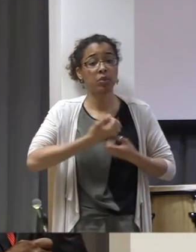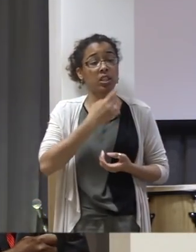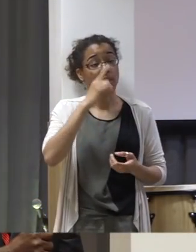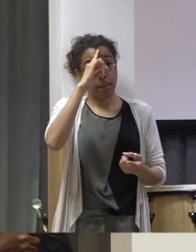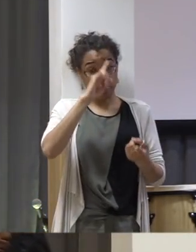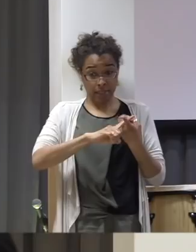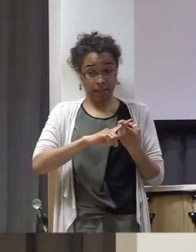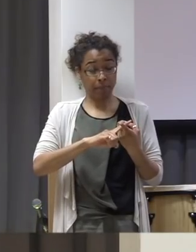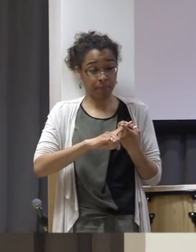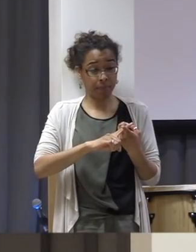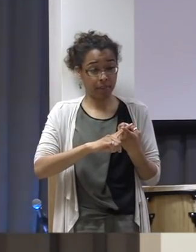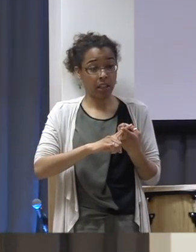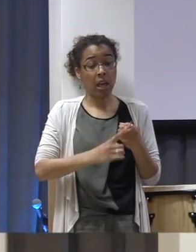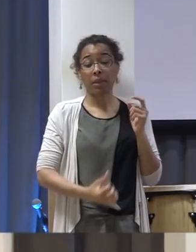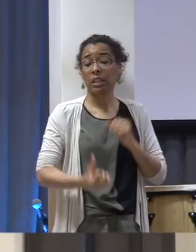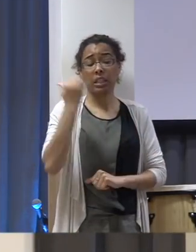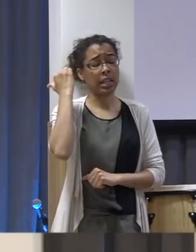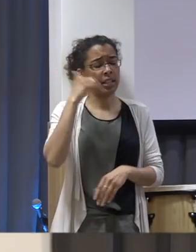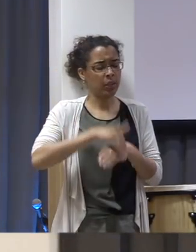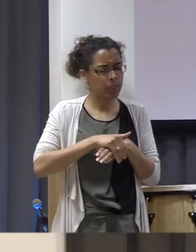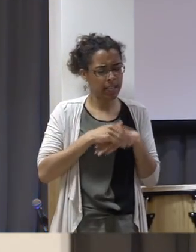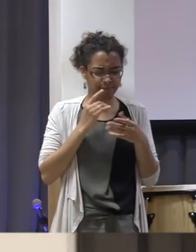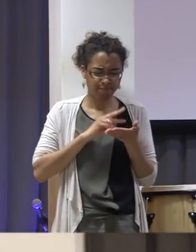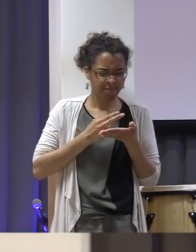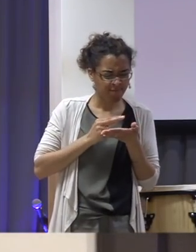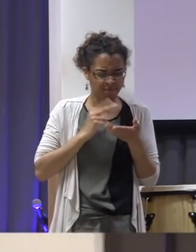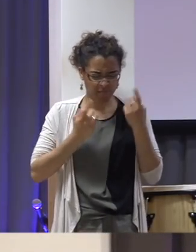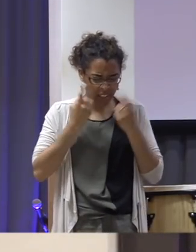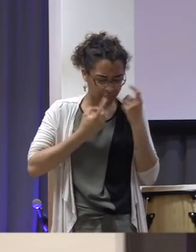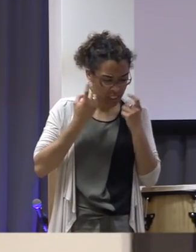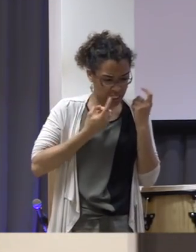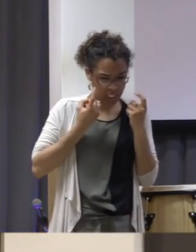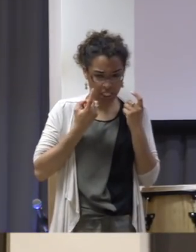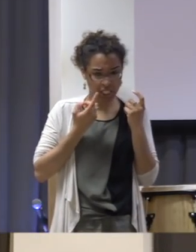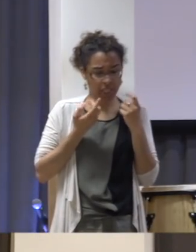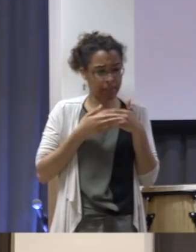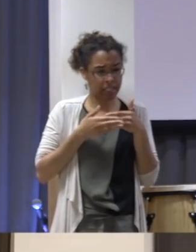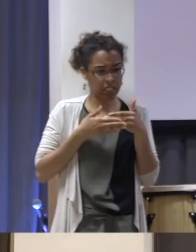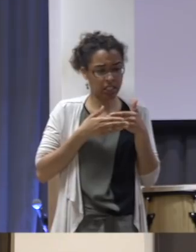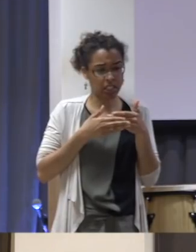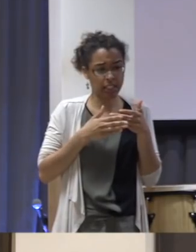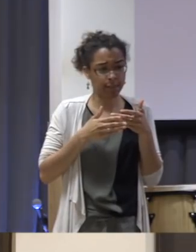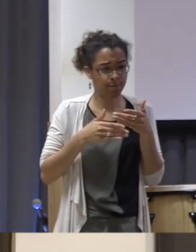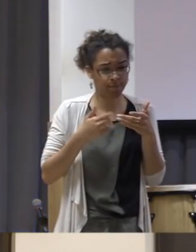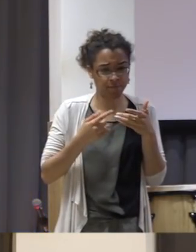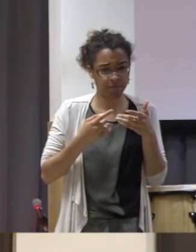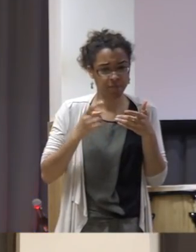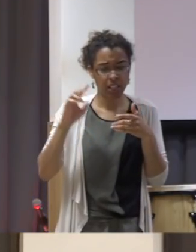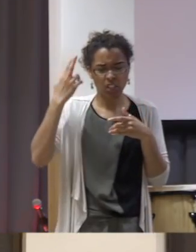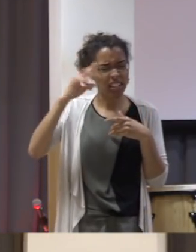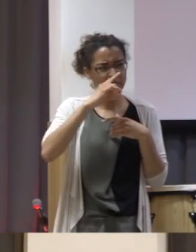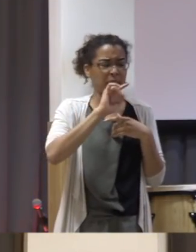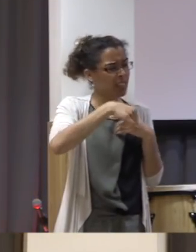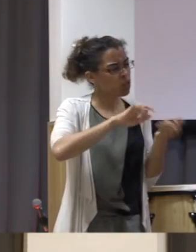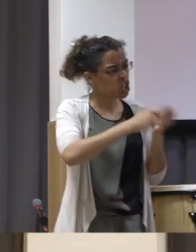un message et jusqu'à hier dans la nuit, dans la journée, presque vers la fin, le Seigneur entre me dit, change